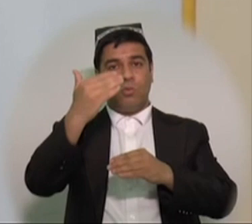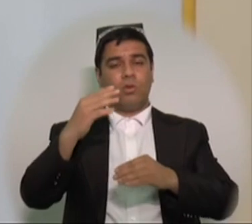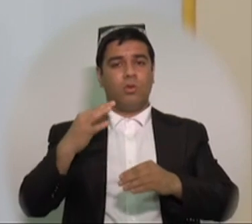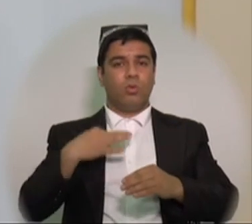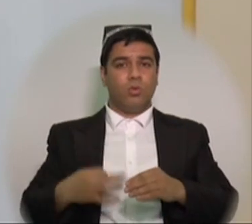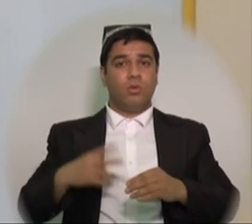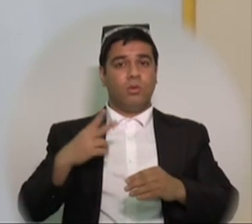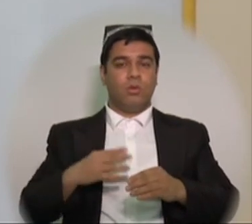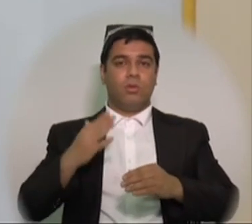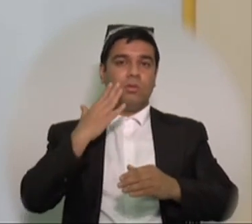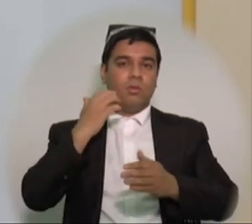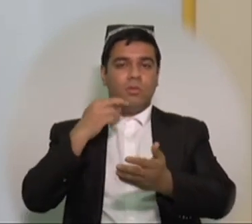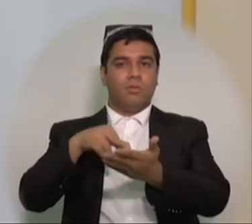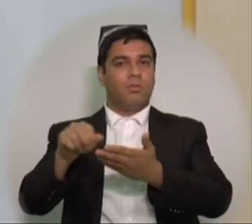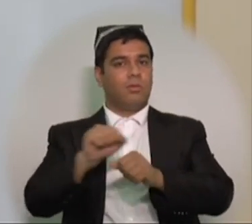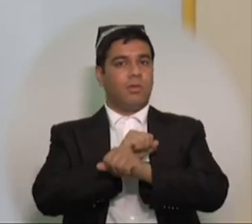ruhsatsız kirmeydi.